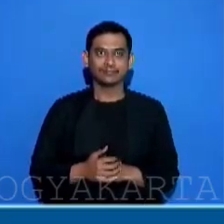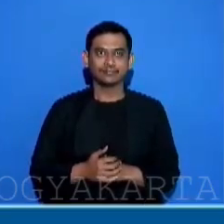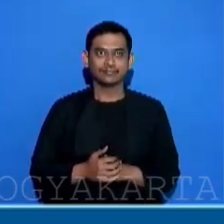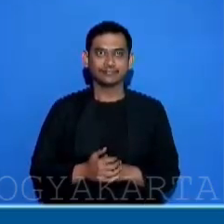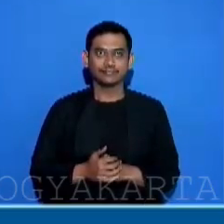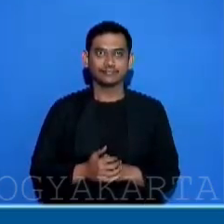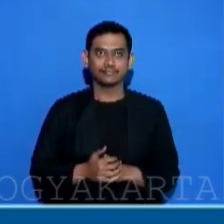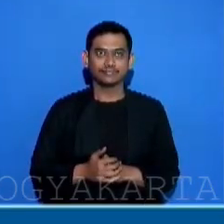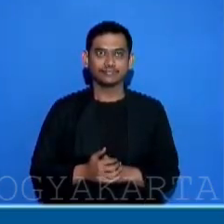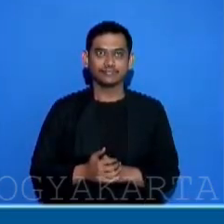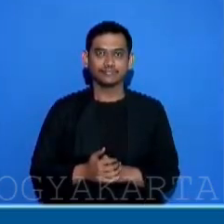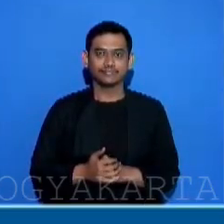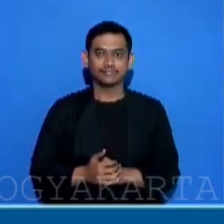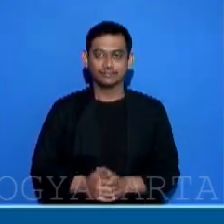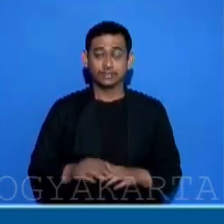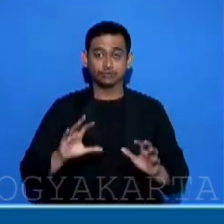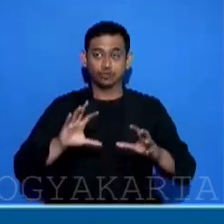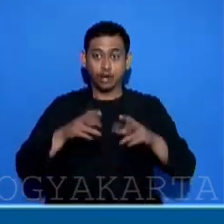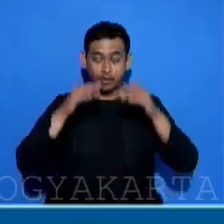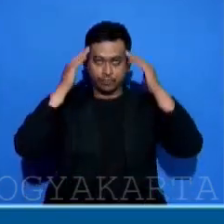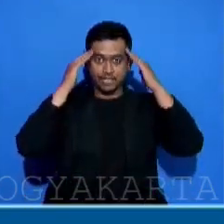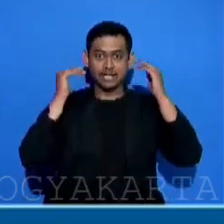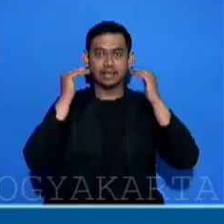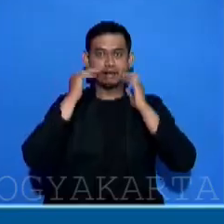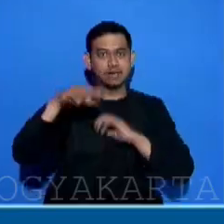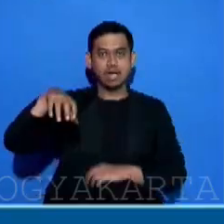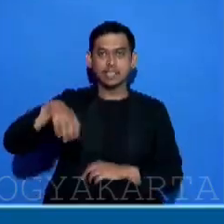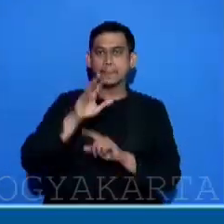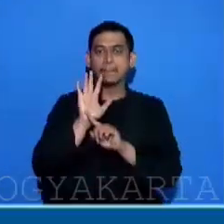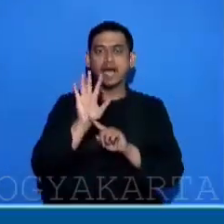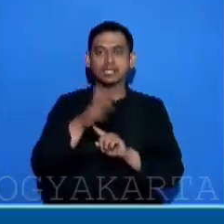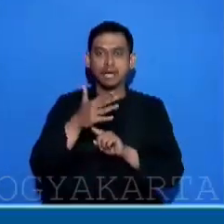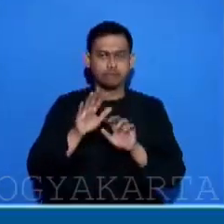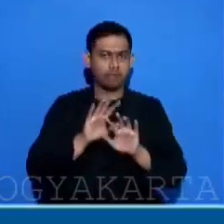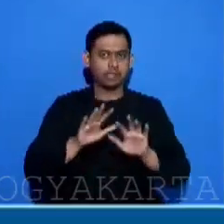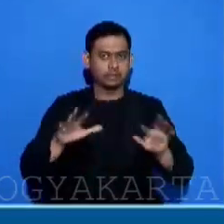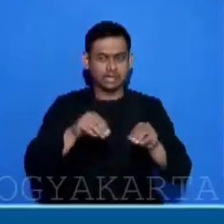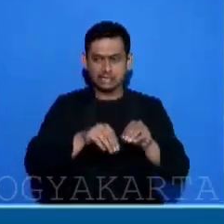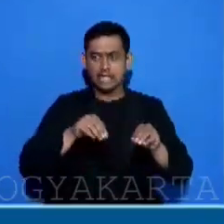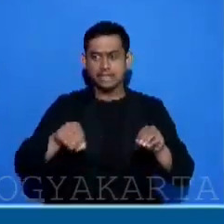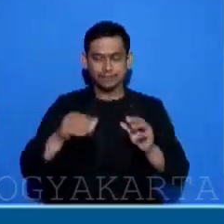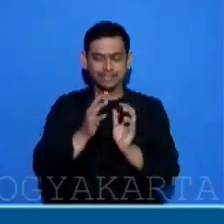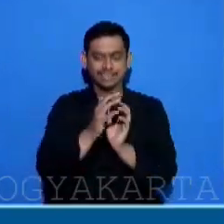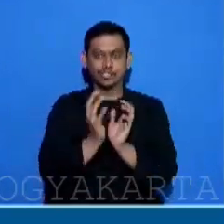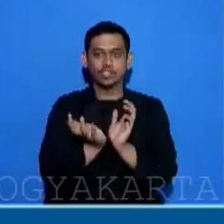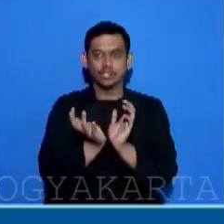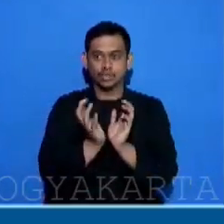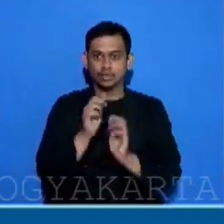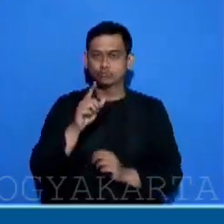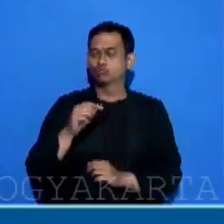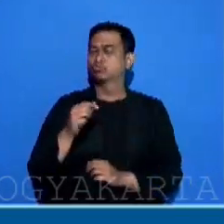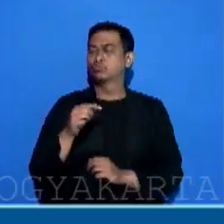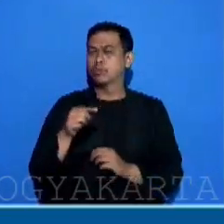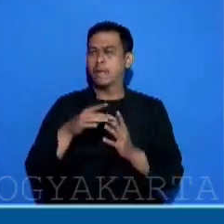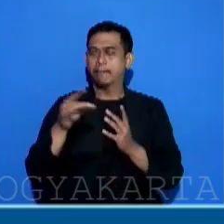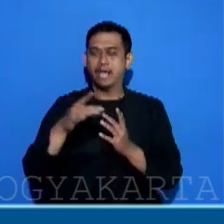AJ kadang t laladan krinjing siluk Bantul kathah ingkang Bu taneman kembangkol Min satunggal komitas